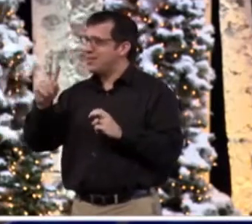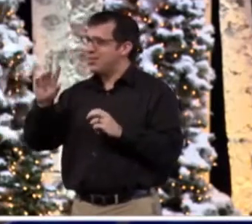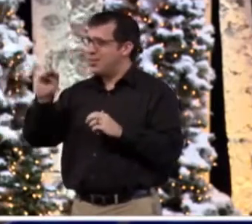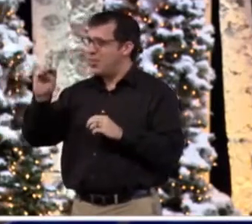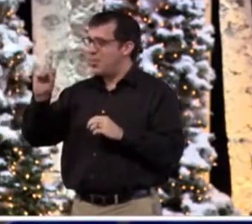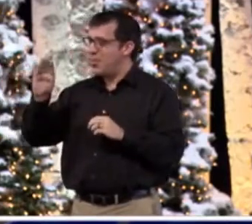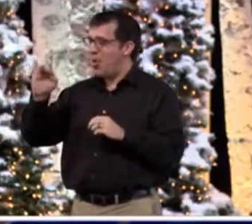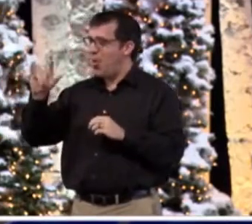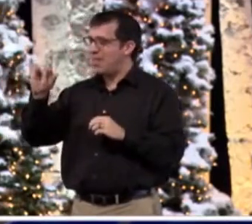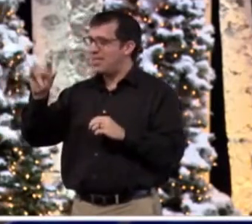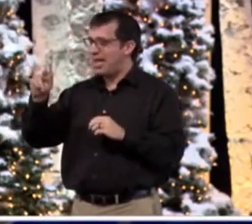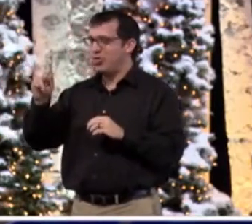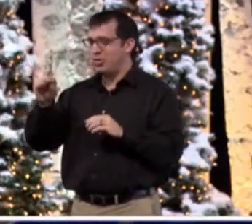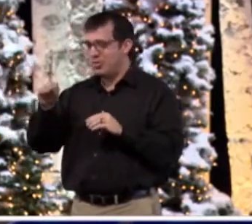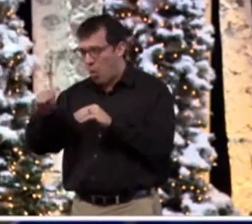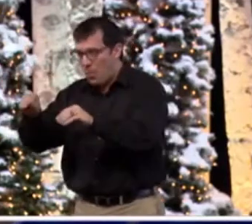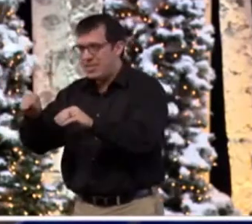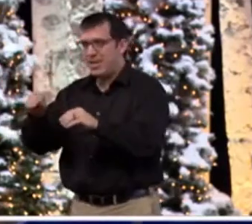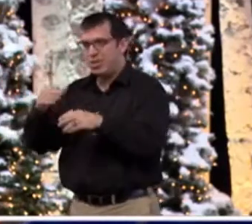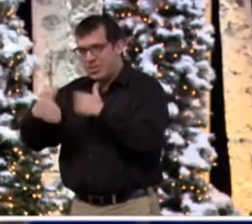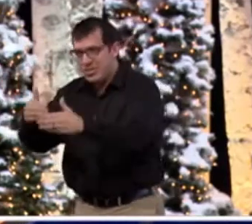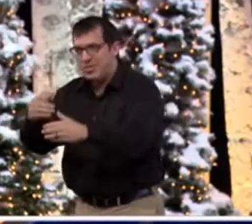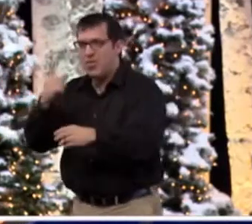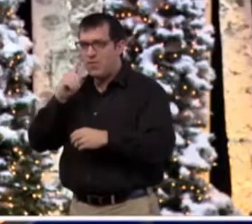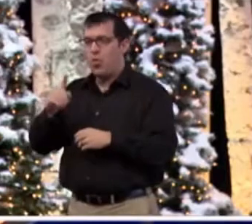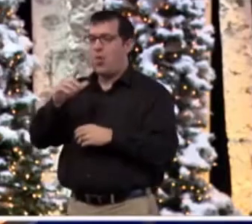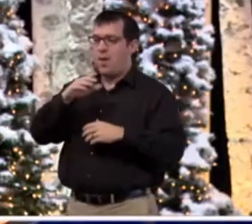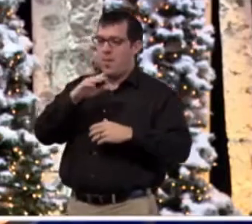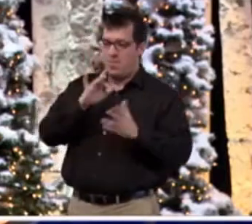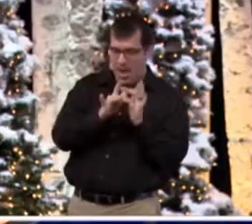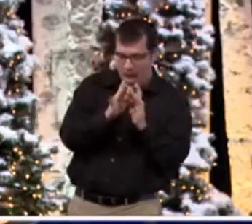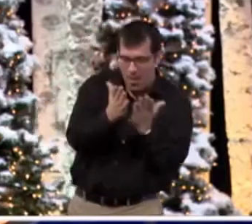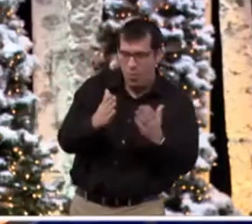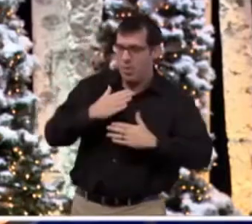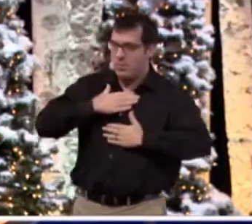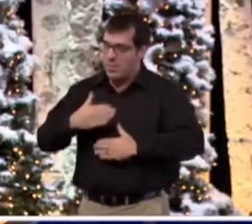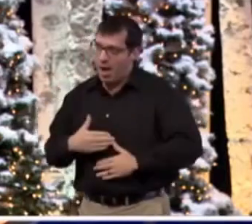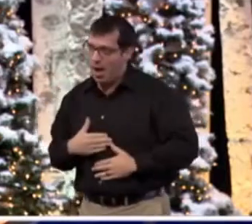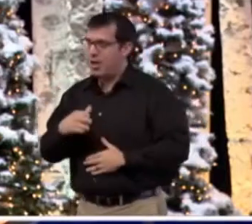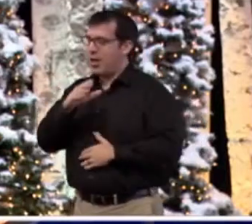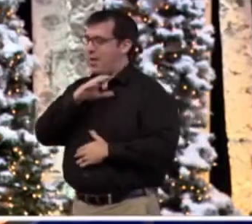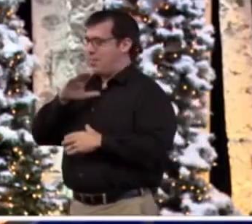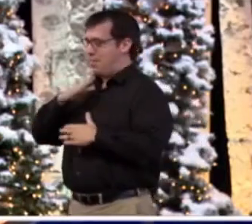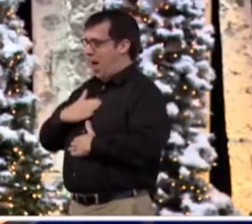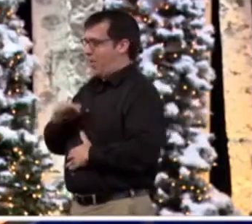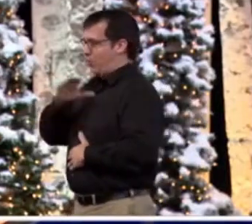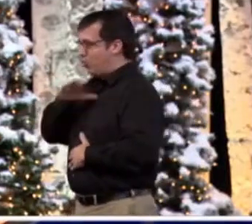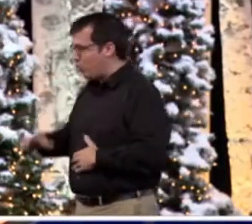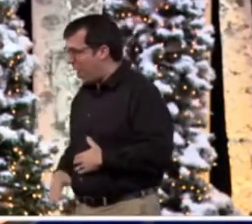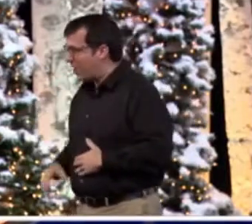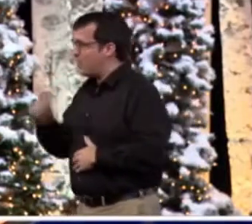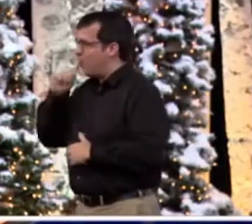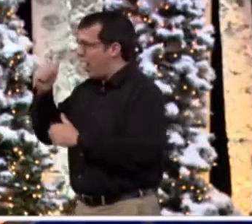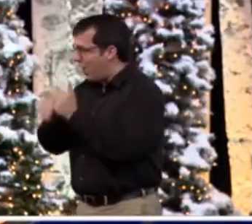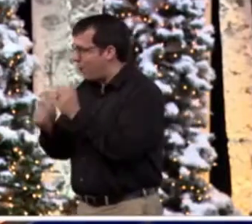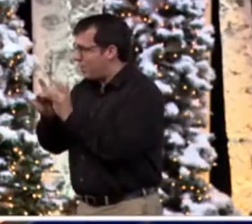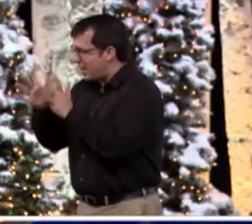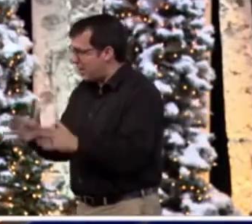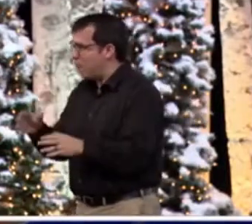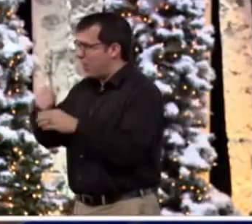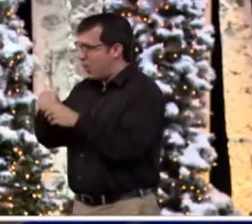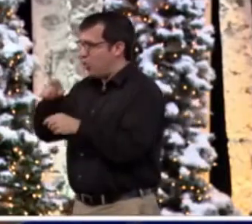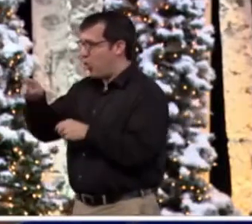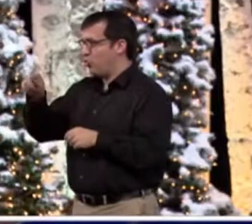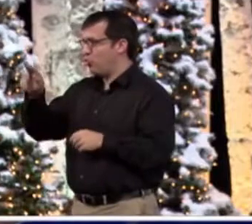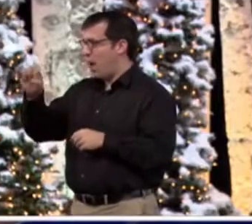ती जातिहरूका बीचमा भएका बाइबलीय ख्रीष्टको शरीरका विश्वासीहरूलाई परिचालन गर्नु हो। त्यसकारण